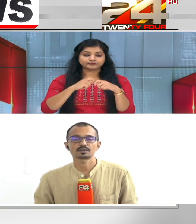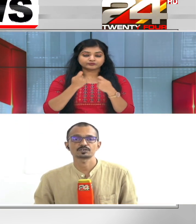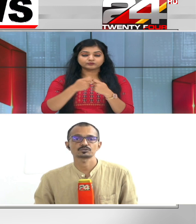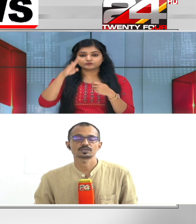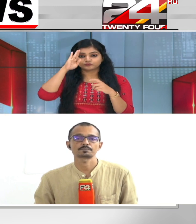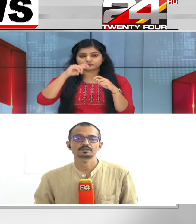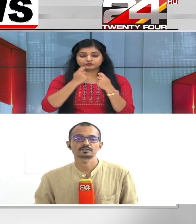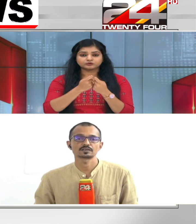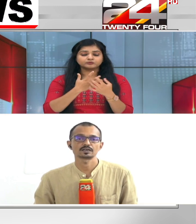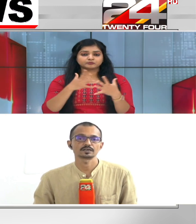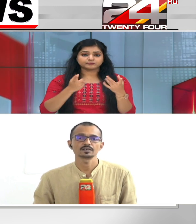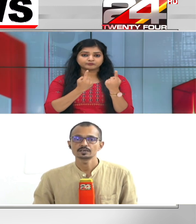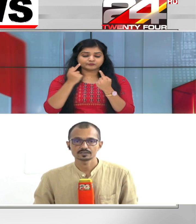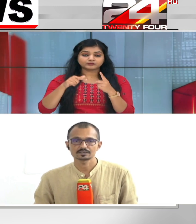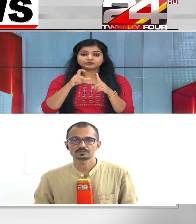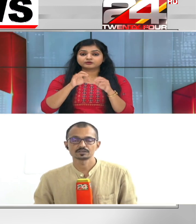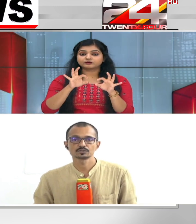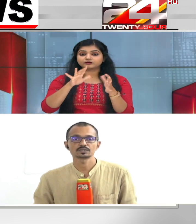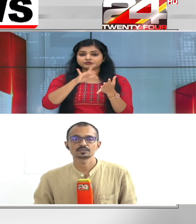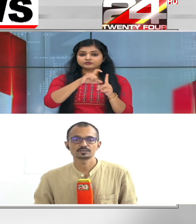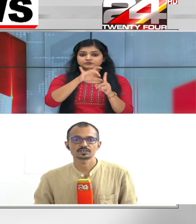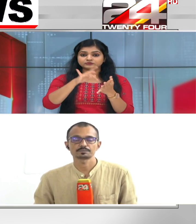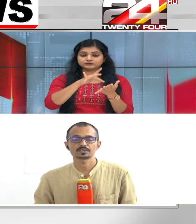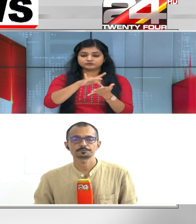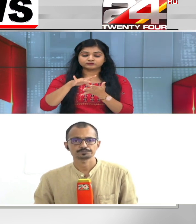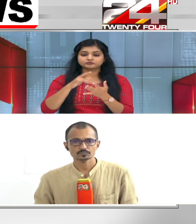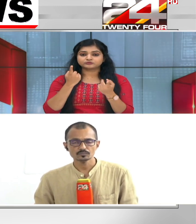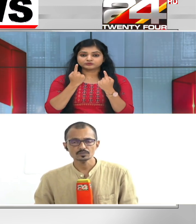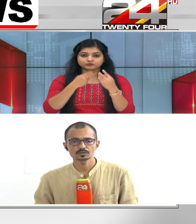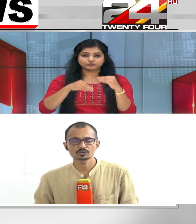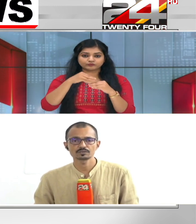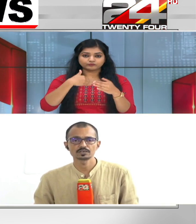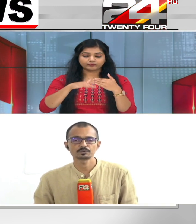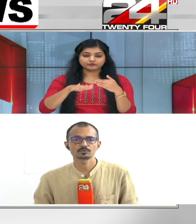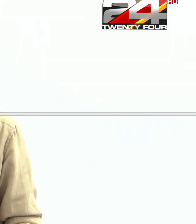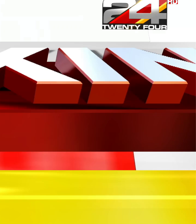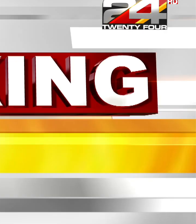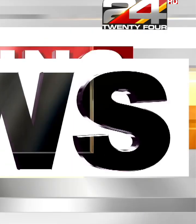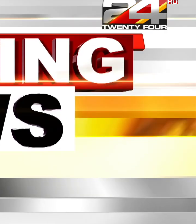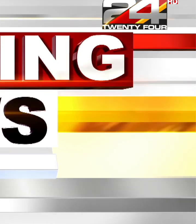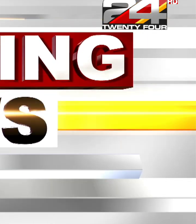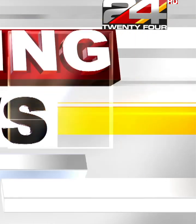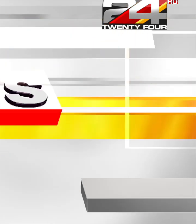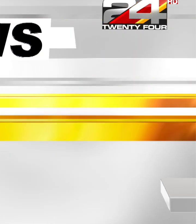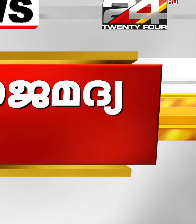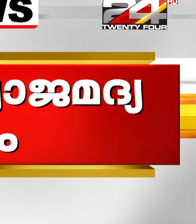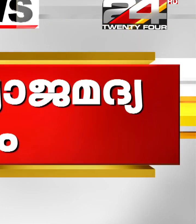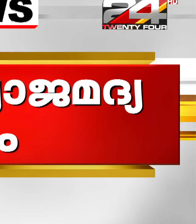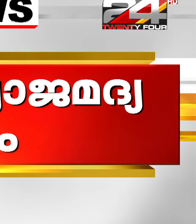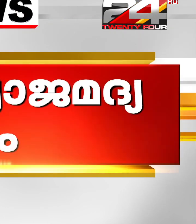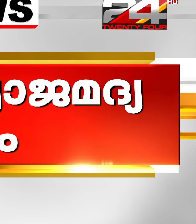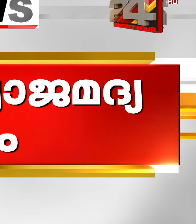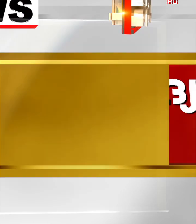വ്യാപകമായ പരിശോധന 10 ജില്ലകളിലായി നടത്തി വന്നിരുന്നു. അത് ഈ ചെങ്കൽപ്പേട്ട് അതുപോലെ തന്നെ വിഴിപ്പുരം ഉൾപ്പെടെയുള്ള മേഖലകളിൽ മാത്രമല്ല കടലൂർ പോലുള്ള